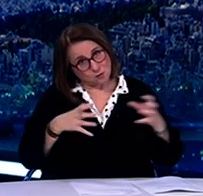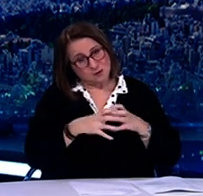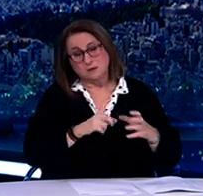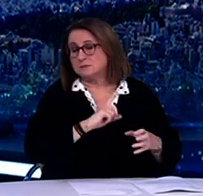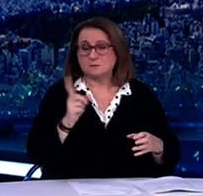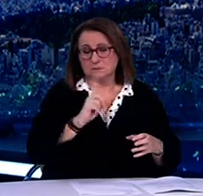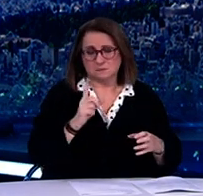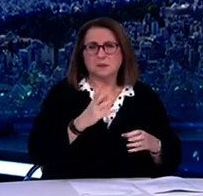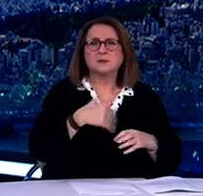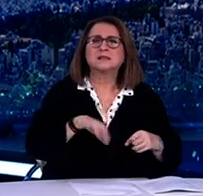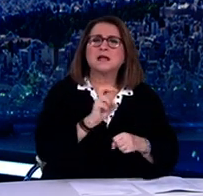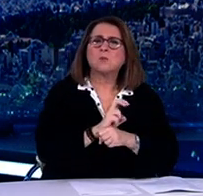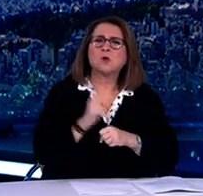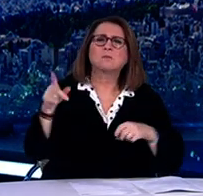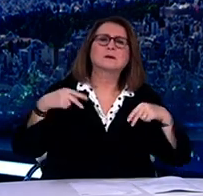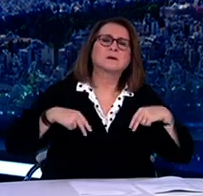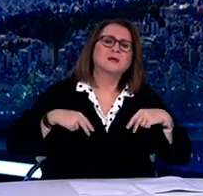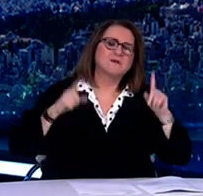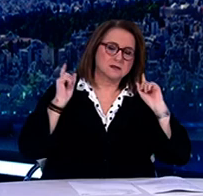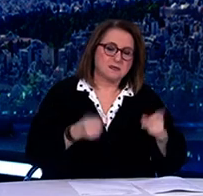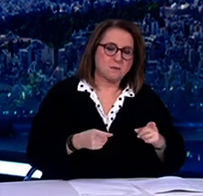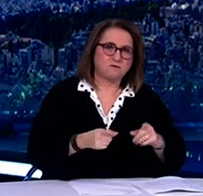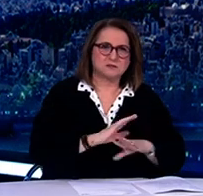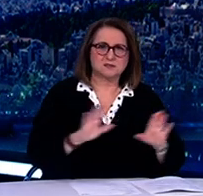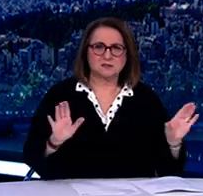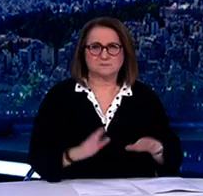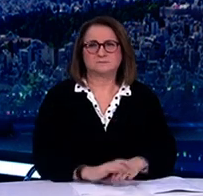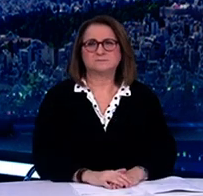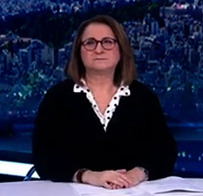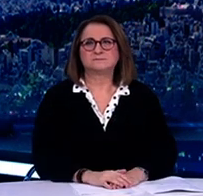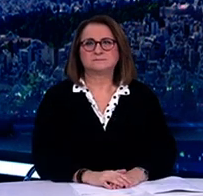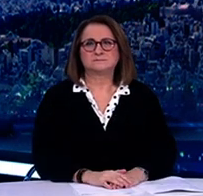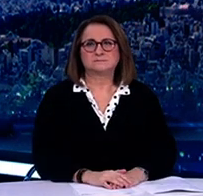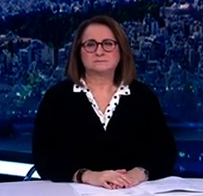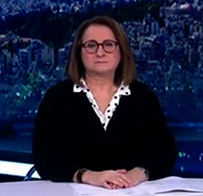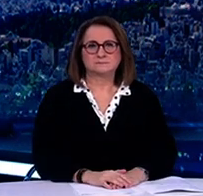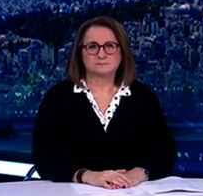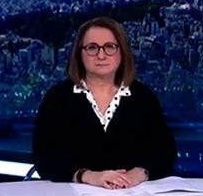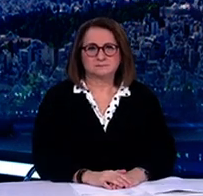πολιτείας. Επόμενη ερώτηση από την κυρία Κουρλιμπίνη.